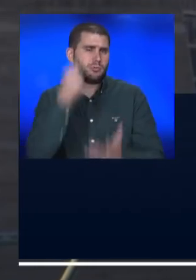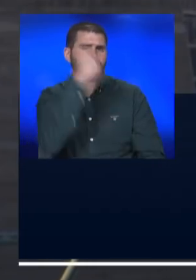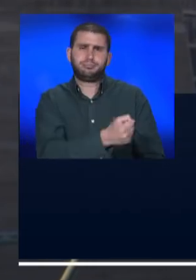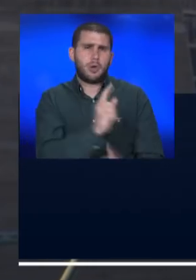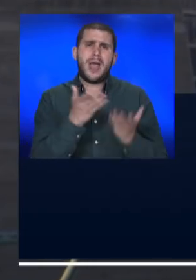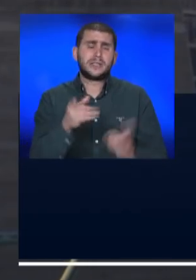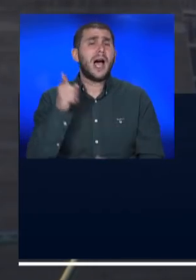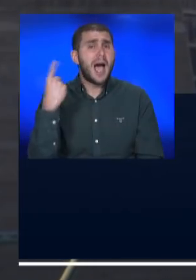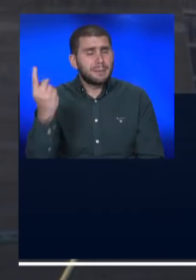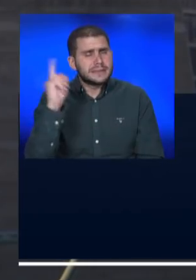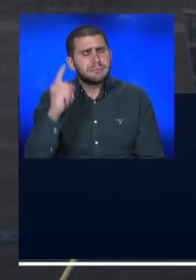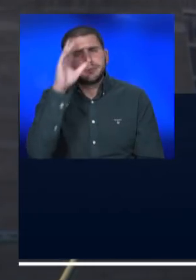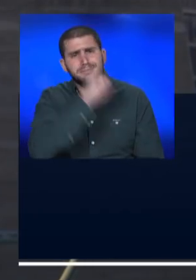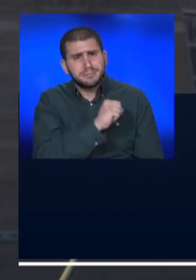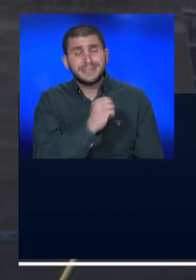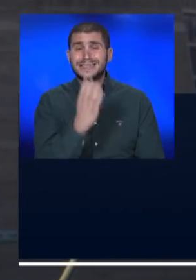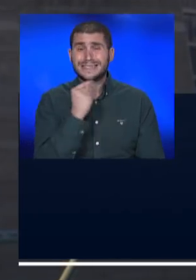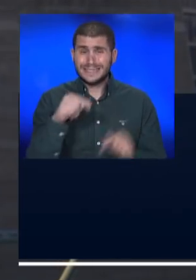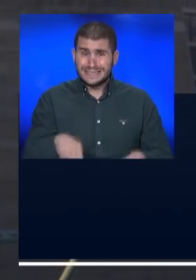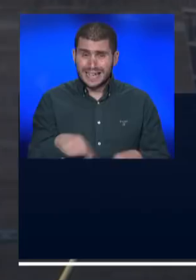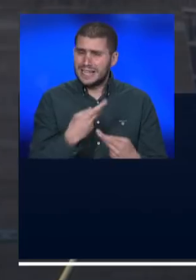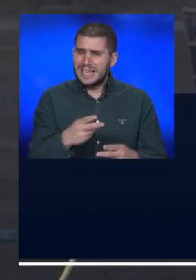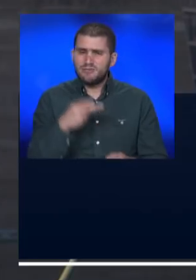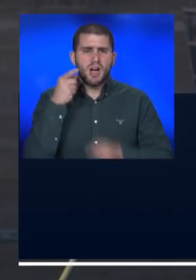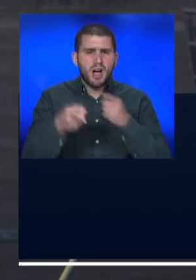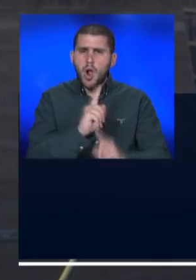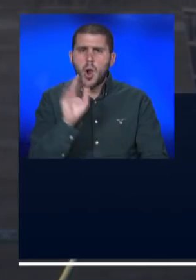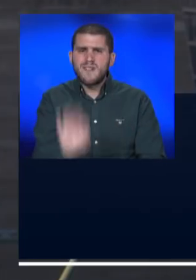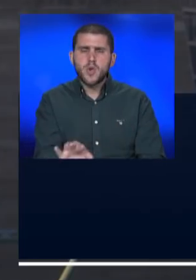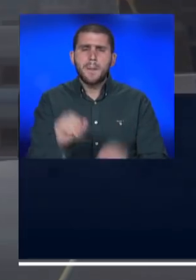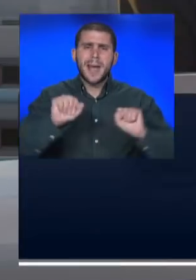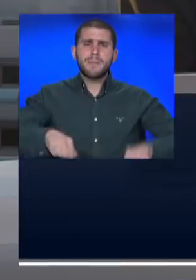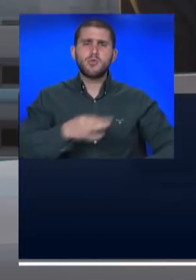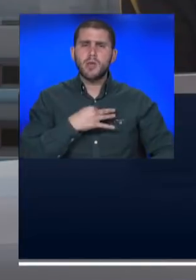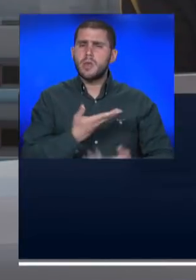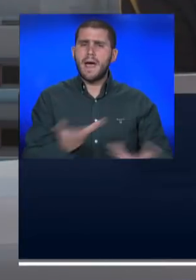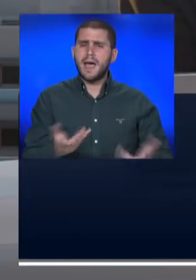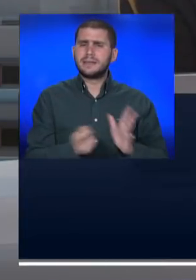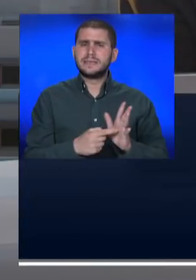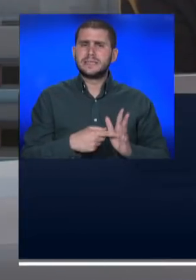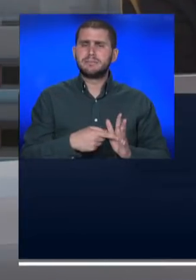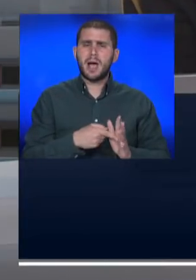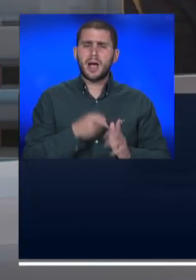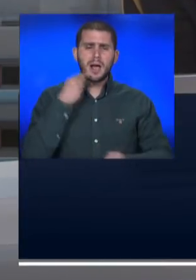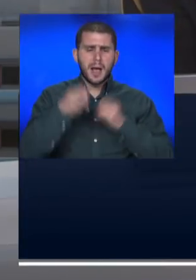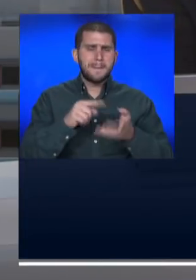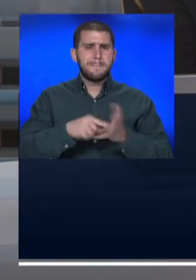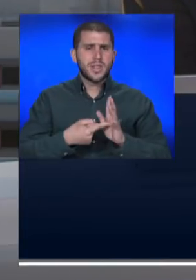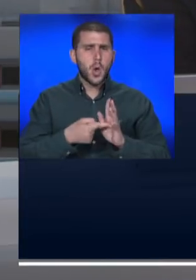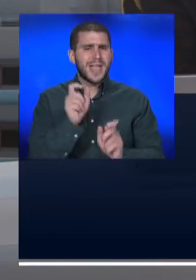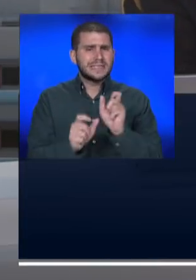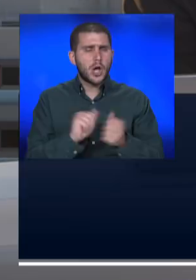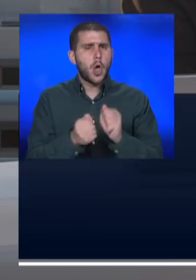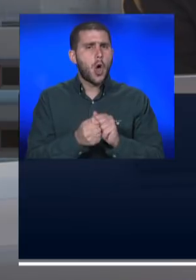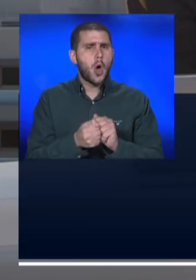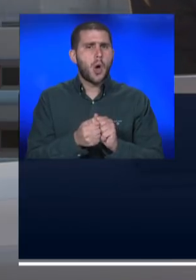להבין שאת ישראל לא תוקפים, לא פוגעים בריבונות שלנו, אין שום סיבה לתקוף, לא מטרות אזרחיות ולא התקפות כאלה פרועות.